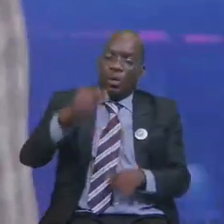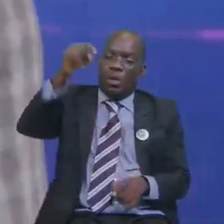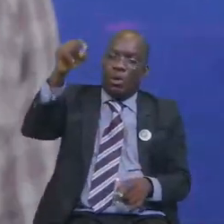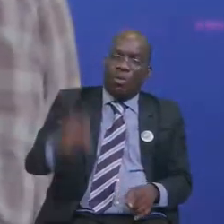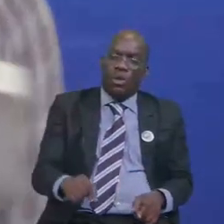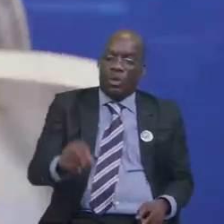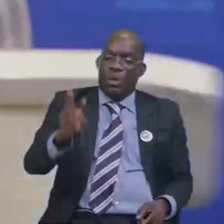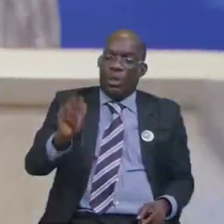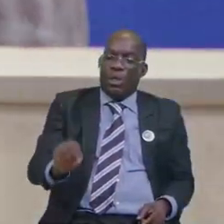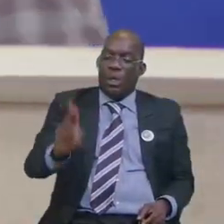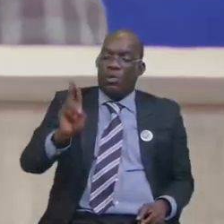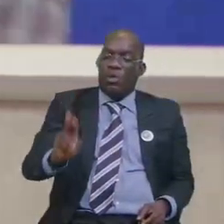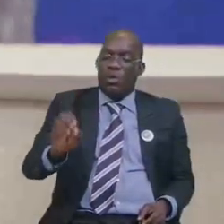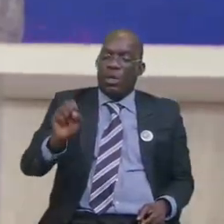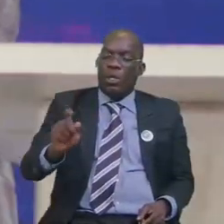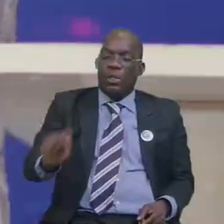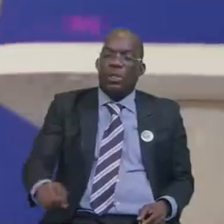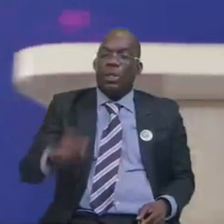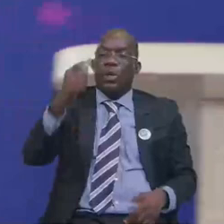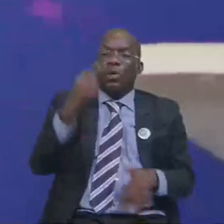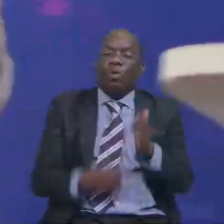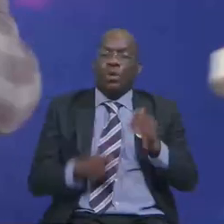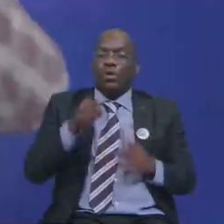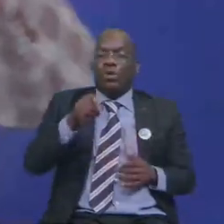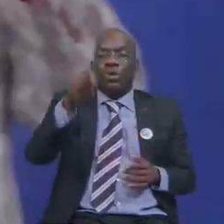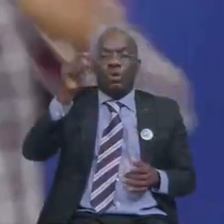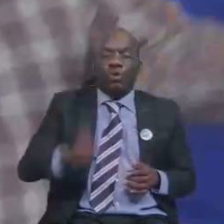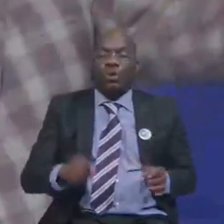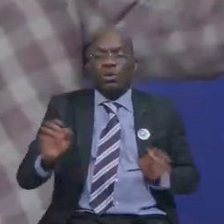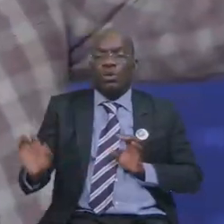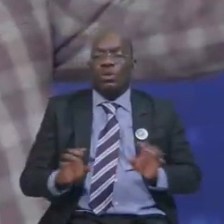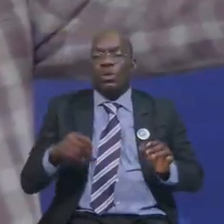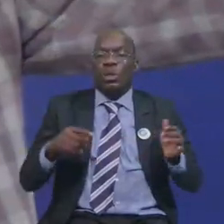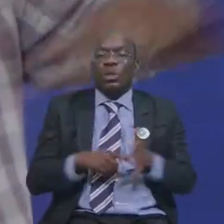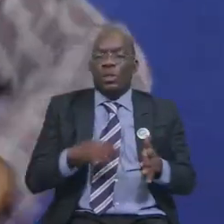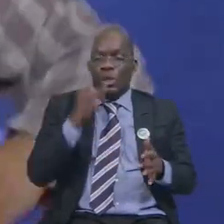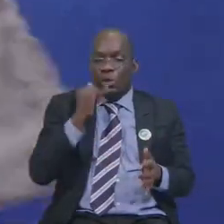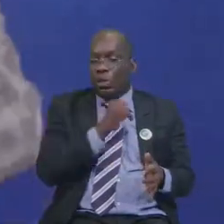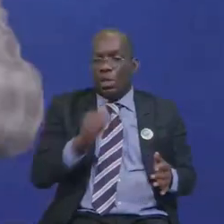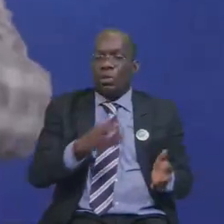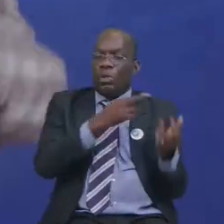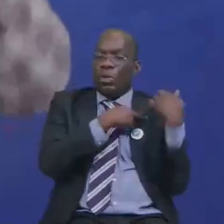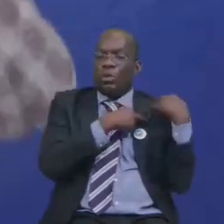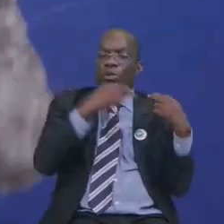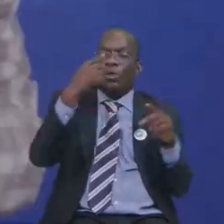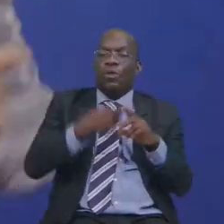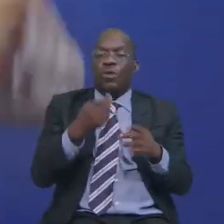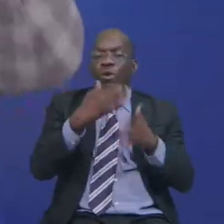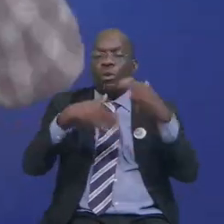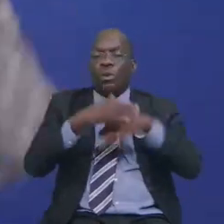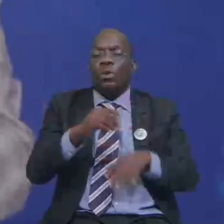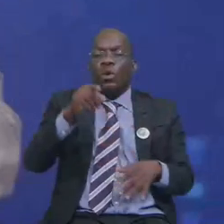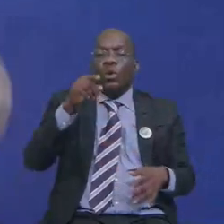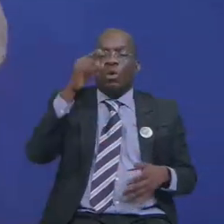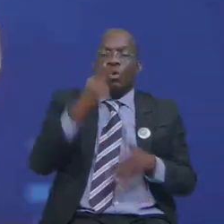te voir doit que tu dois faire c'est une obligation du ciel ce que tu dois